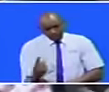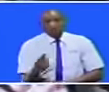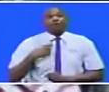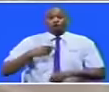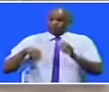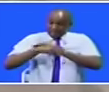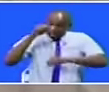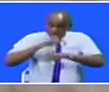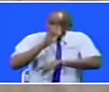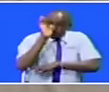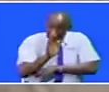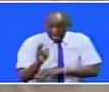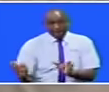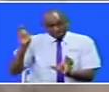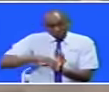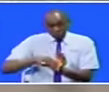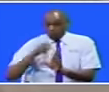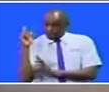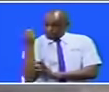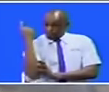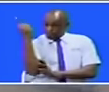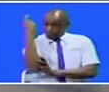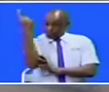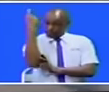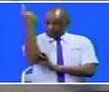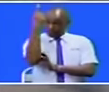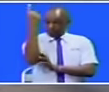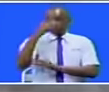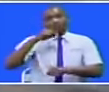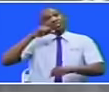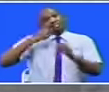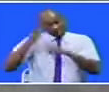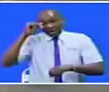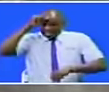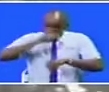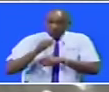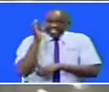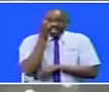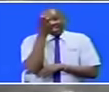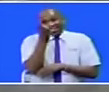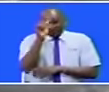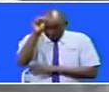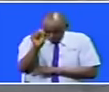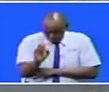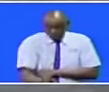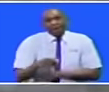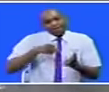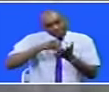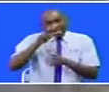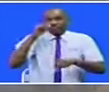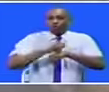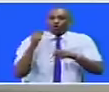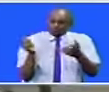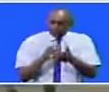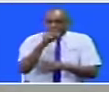ya msingi ya Karisheni ambako alimaliza hadi katika shule ya sekondari ya Nyeri. Tayari wamemlipia karo yote